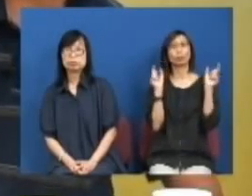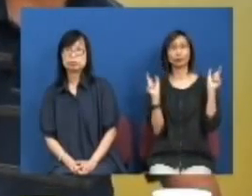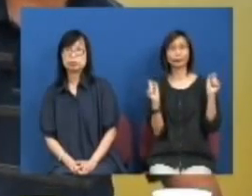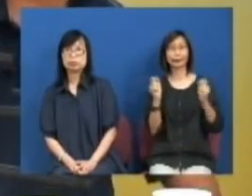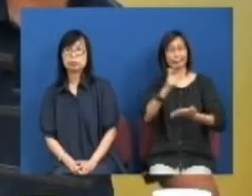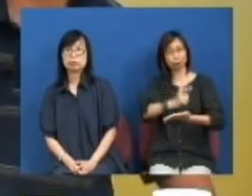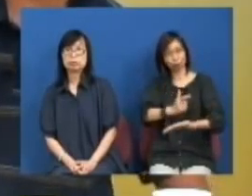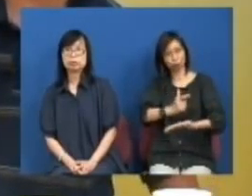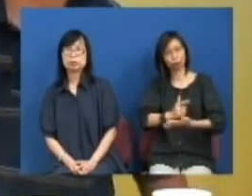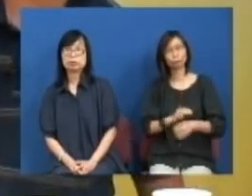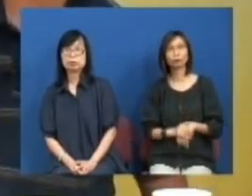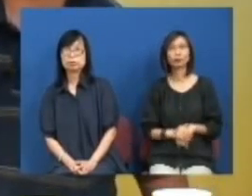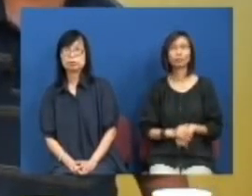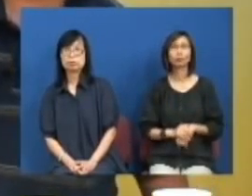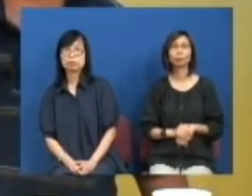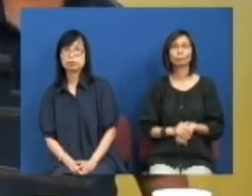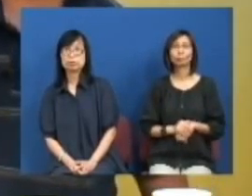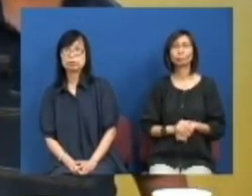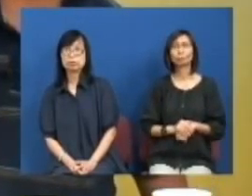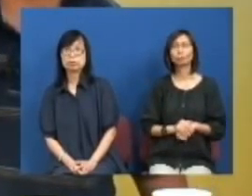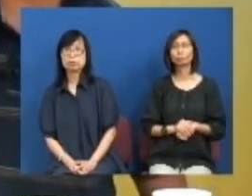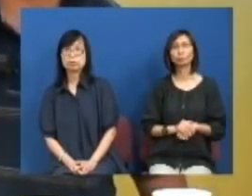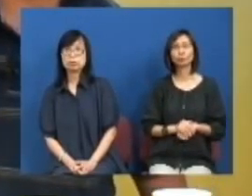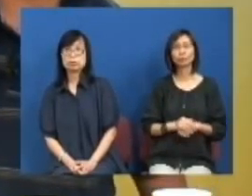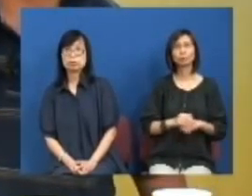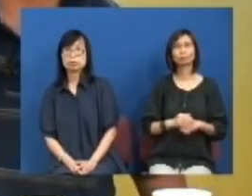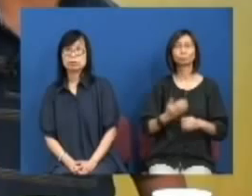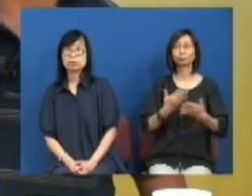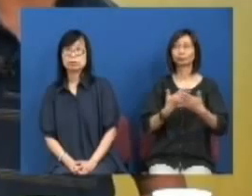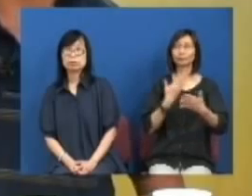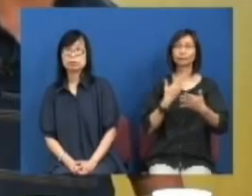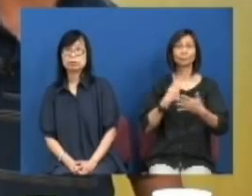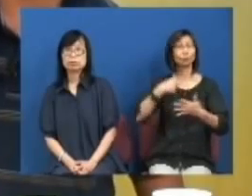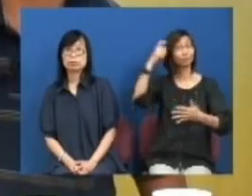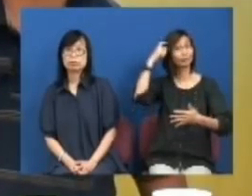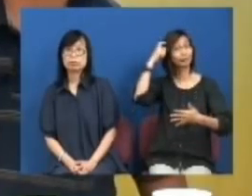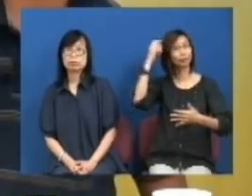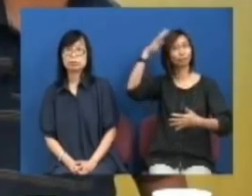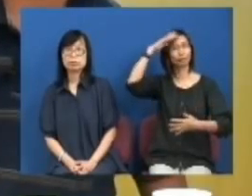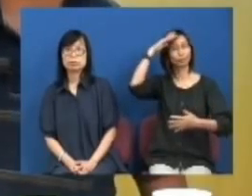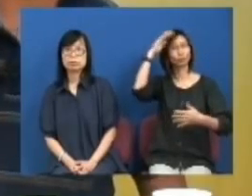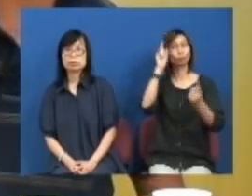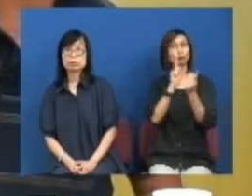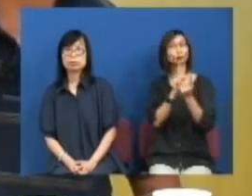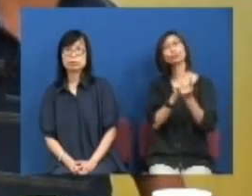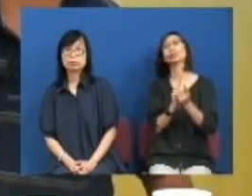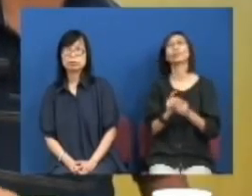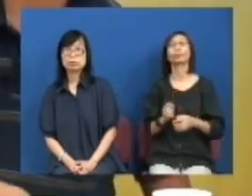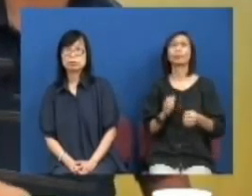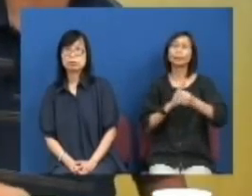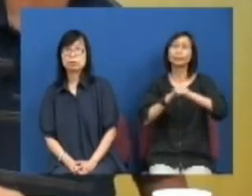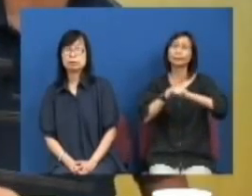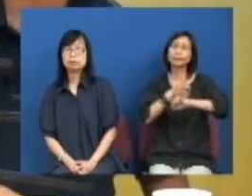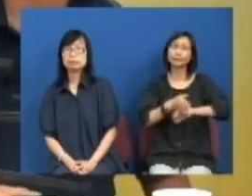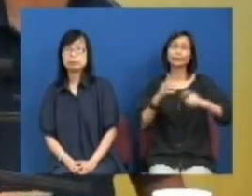咁好大程度上就係話之前譬如話我知道即係警方對社民連嘅一